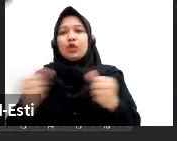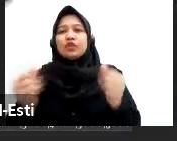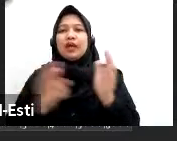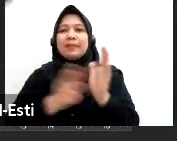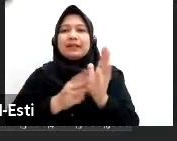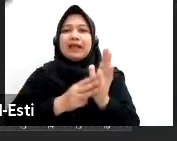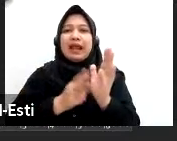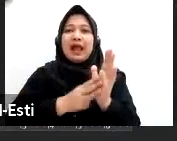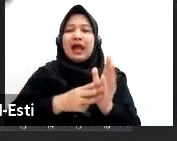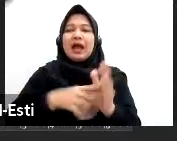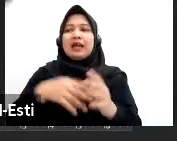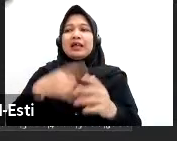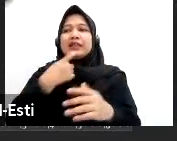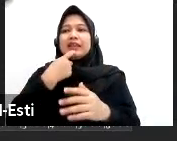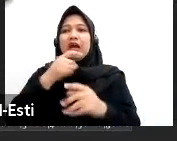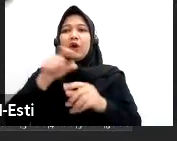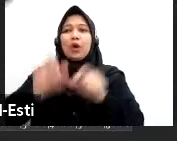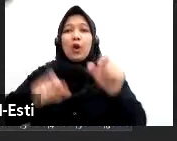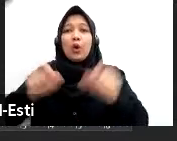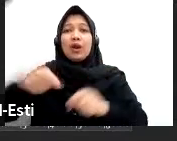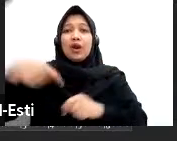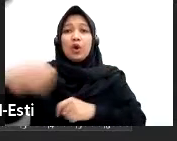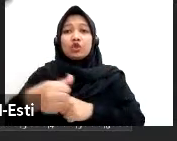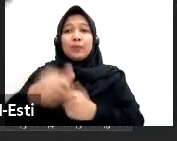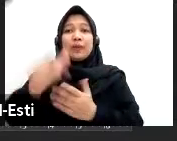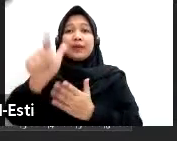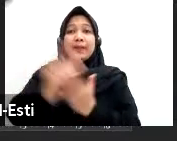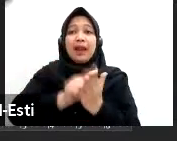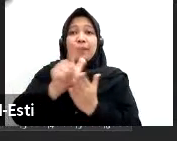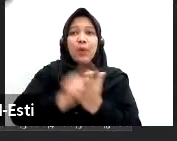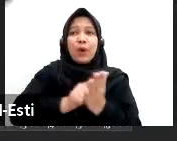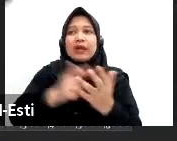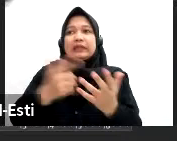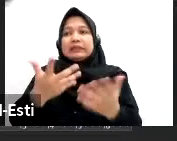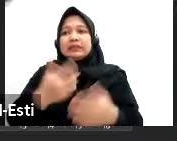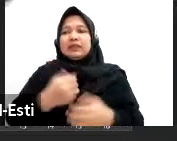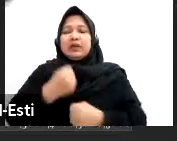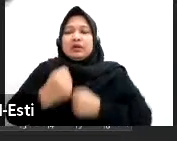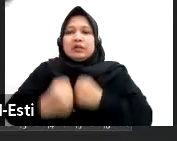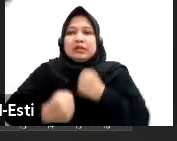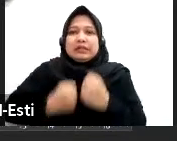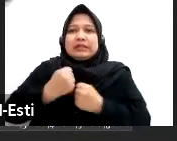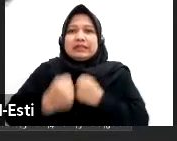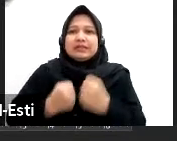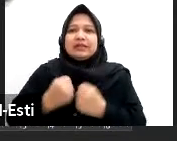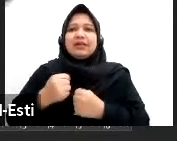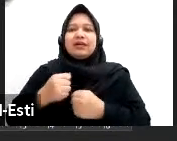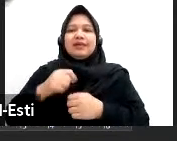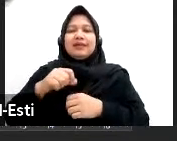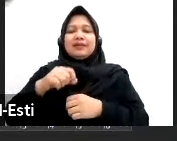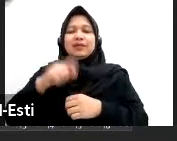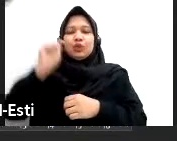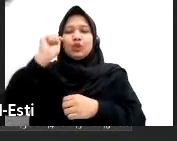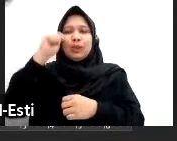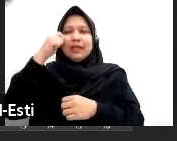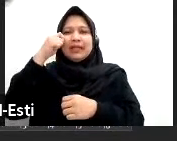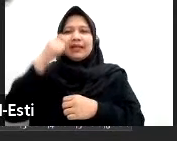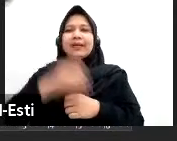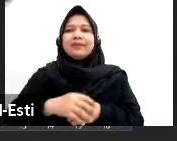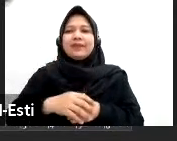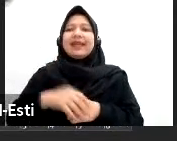hal pengaduan konsumen mereka juga kembang-kempis mereka melakukan kegiatannya kecuali daerah-daerah yang